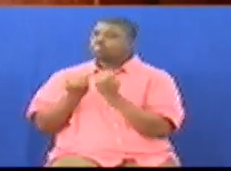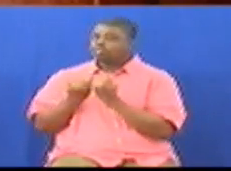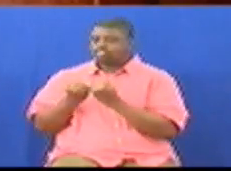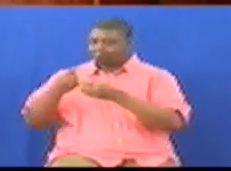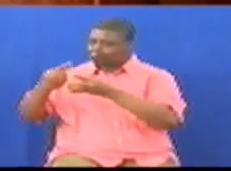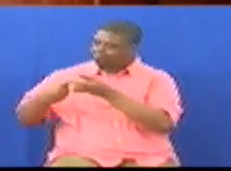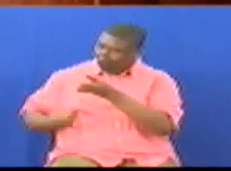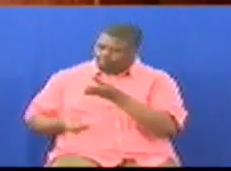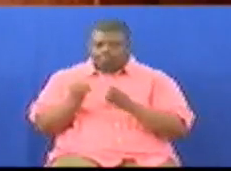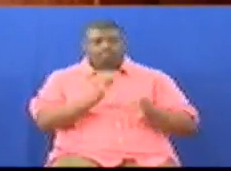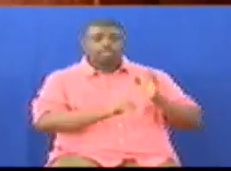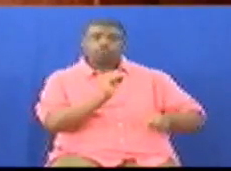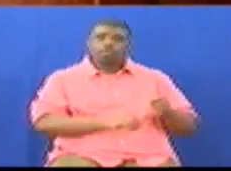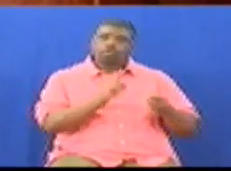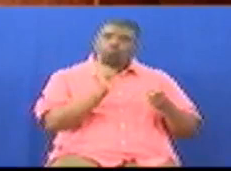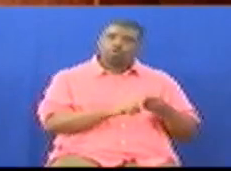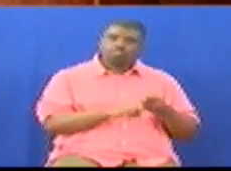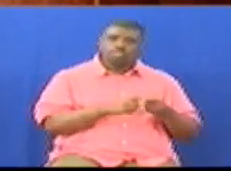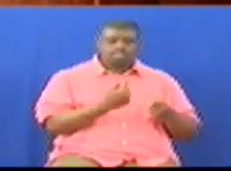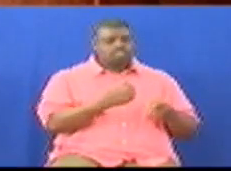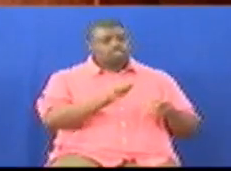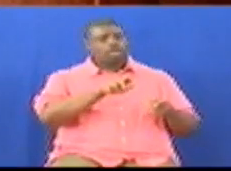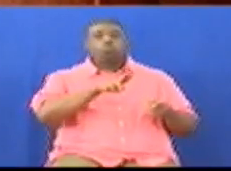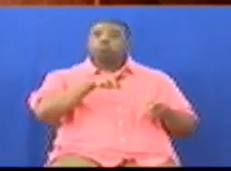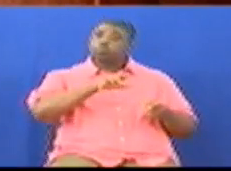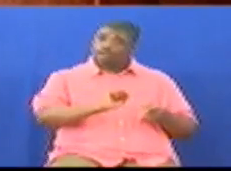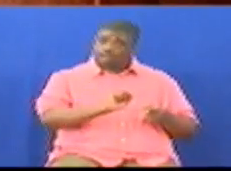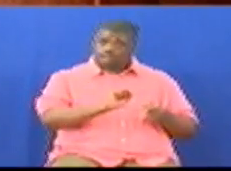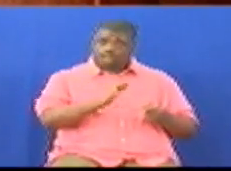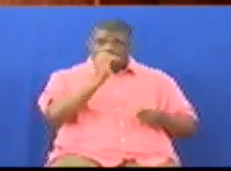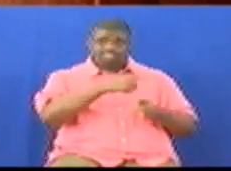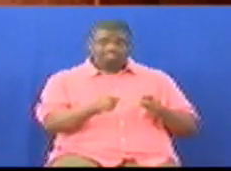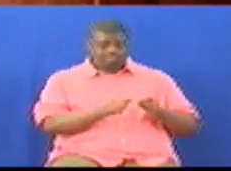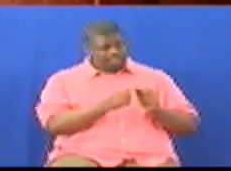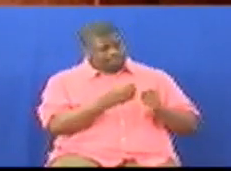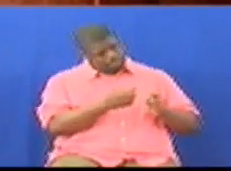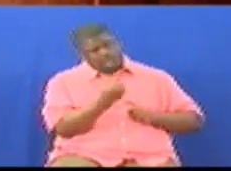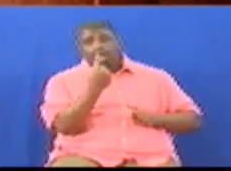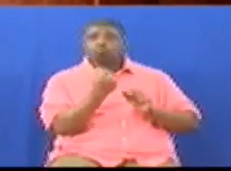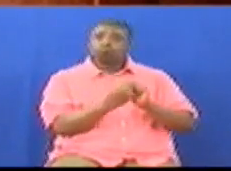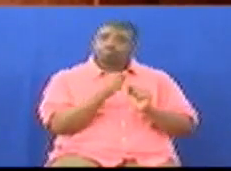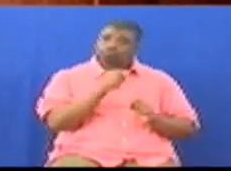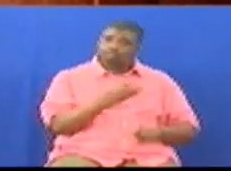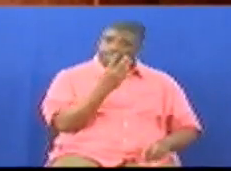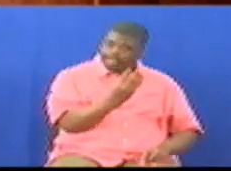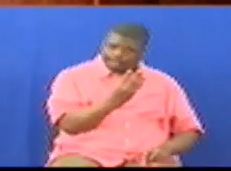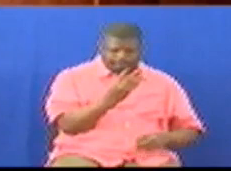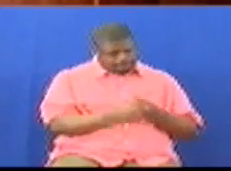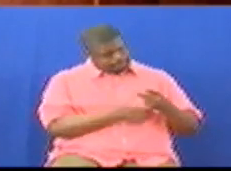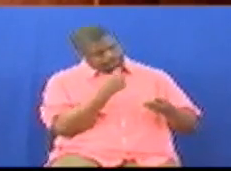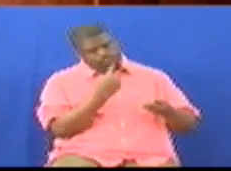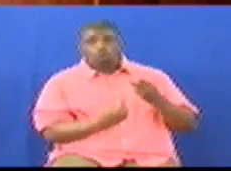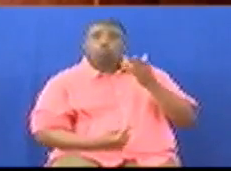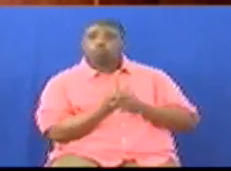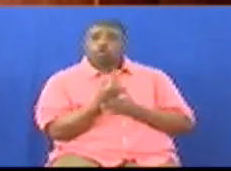kiasi kikubwa. Ya kwanza ikiwa ni Tarura ambayo ilikusanya kwa 110.4% kutokana na ongezeko la